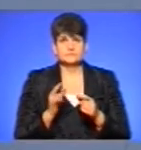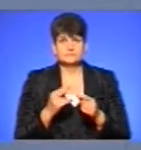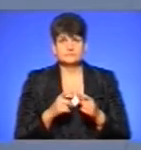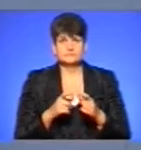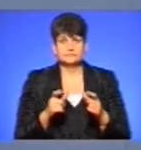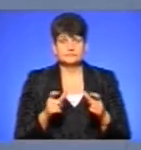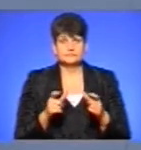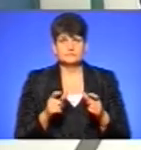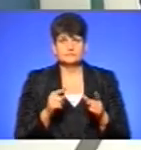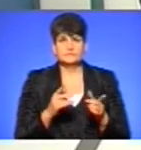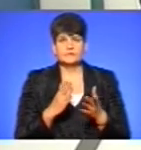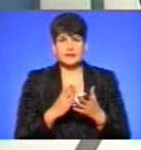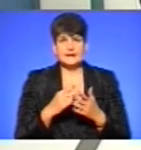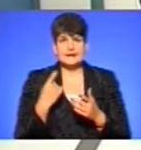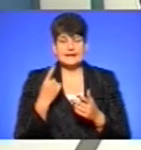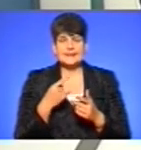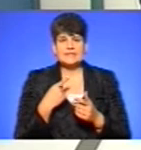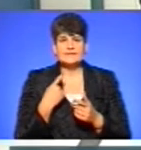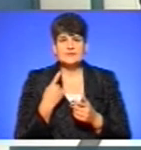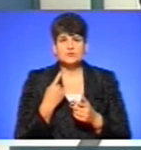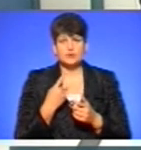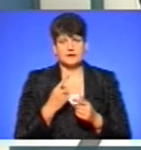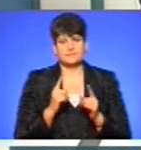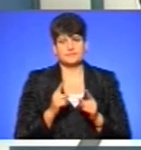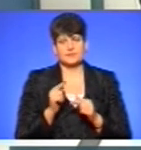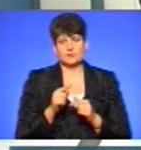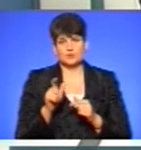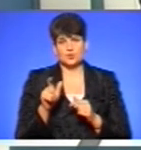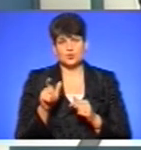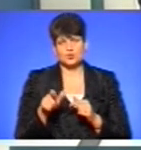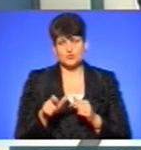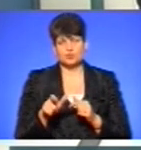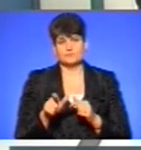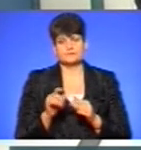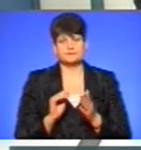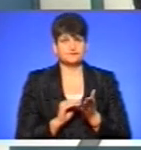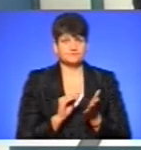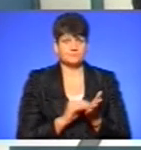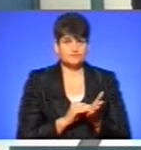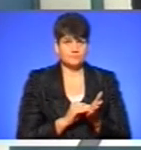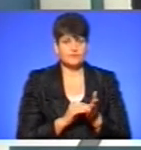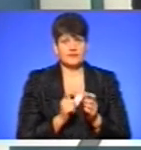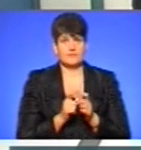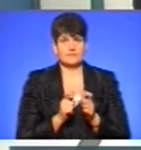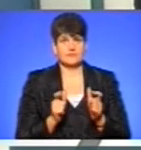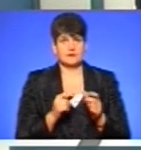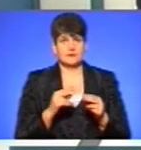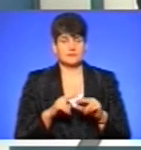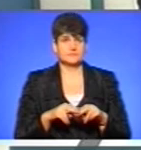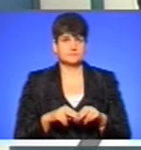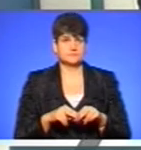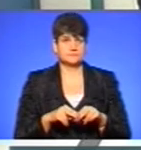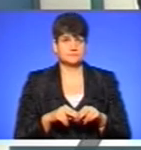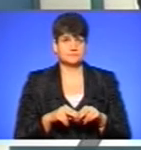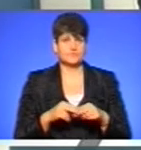він є індивідуальний тільки на цю особу, який також занесений в ID-картку. В нас